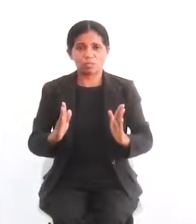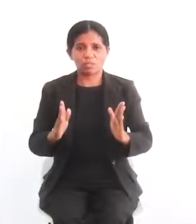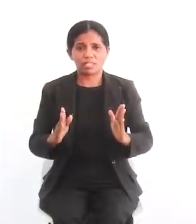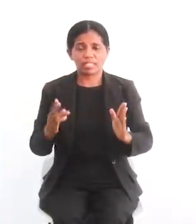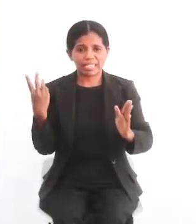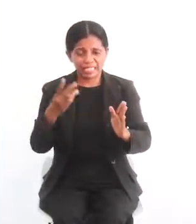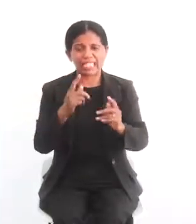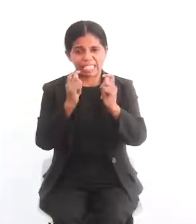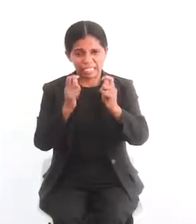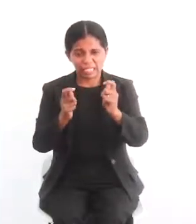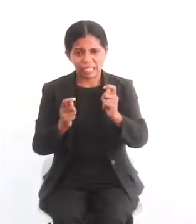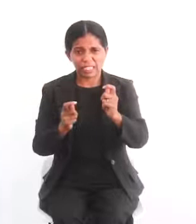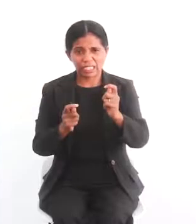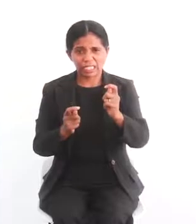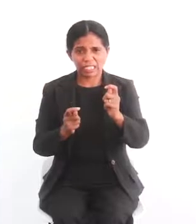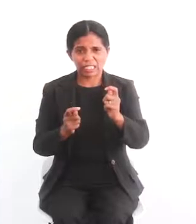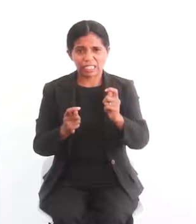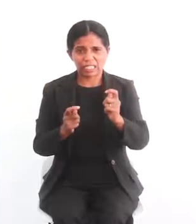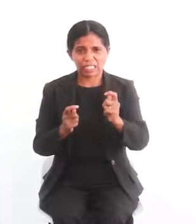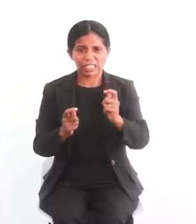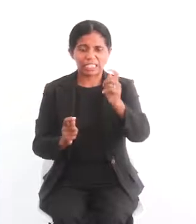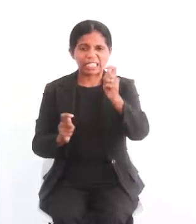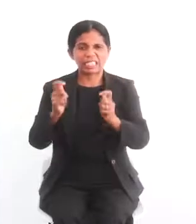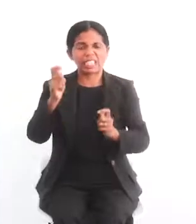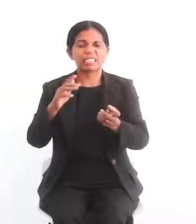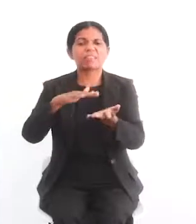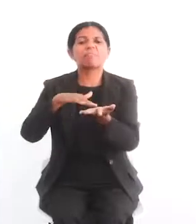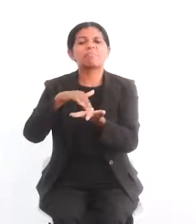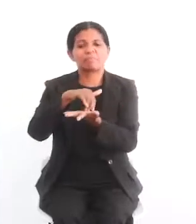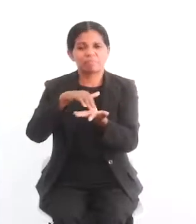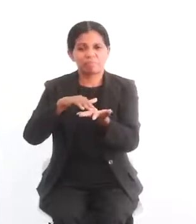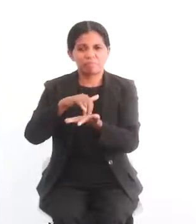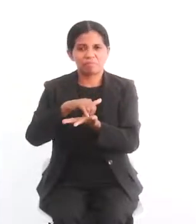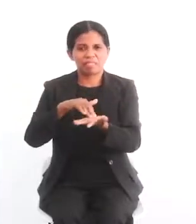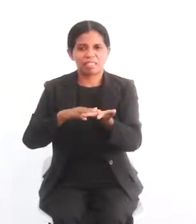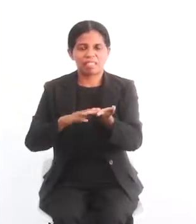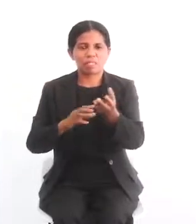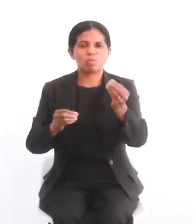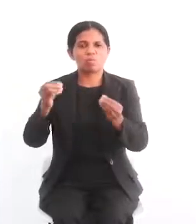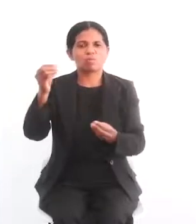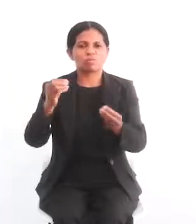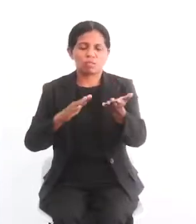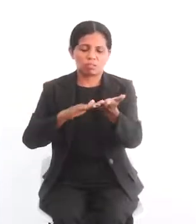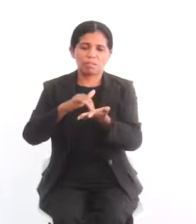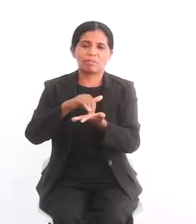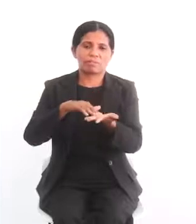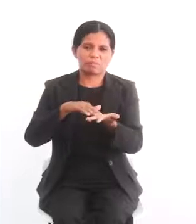kokotok teste tok ni forsa ne, ne, nia ba mai hansane tan, ya,